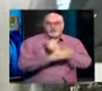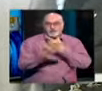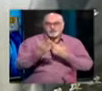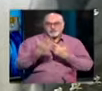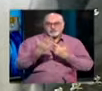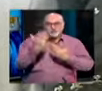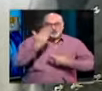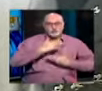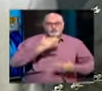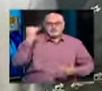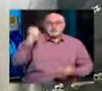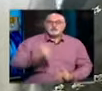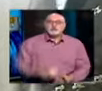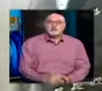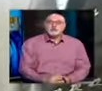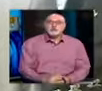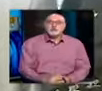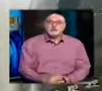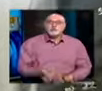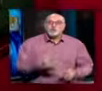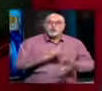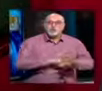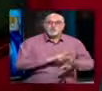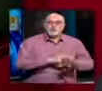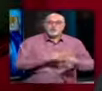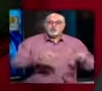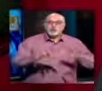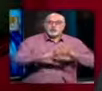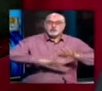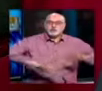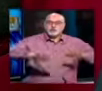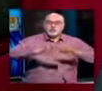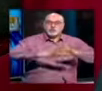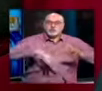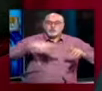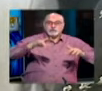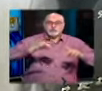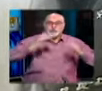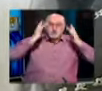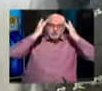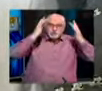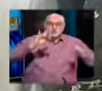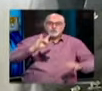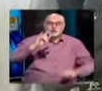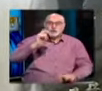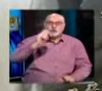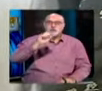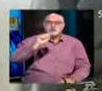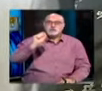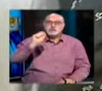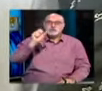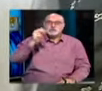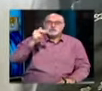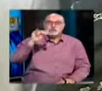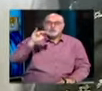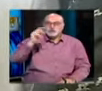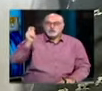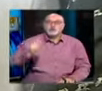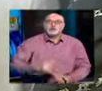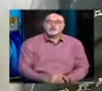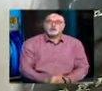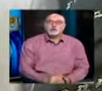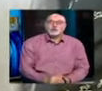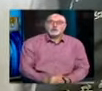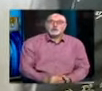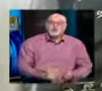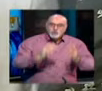تندوف هي عاصمة الثقافة الحسانية في الجزائر. الثقافة الحسانية أكيد عنها إحدى ركائز الثقافة